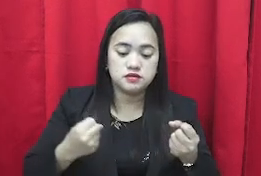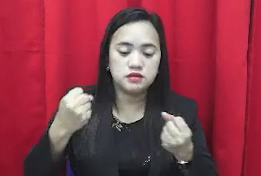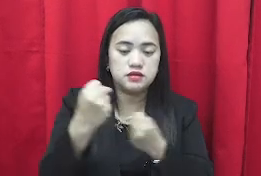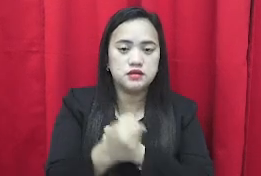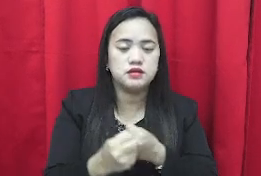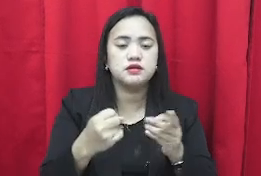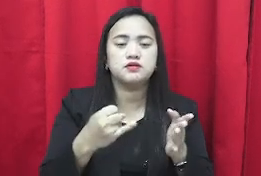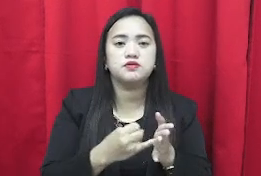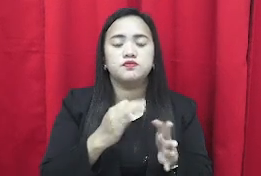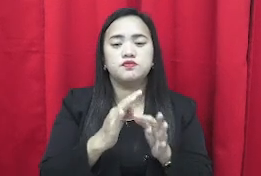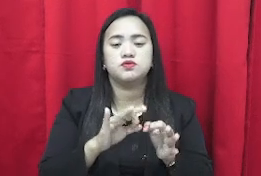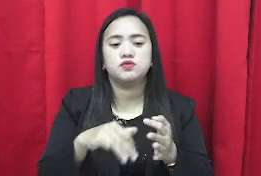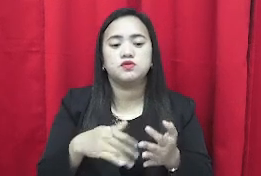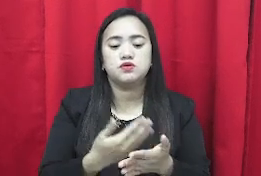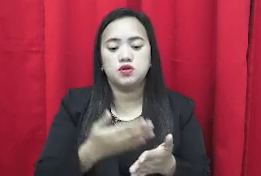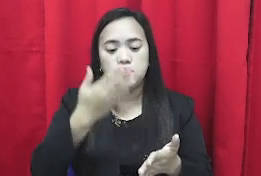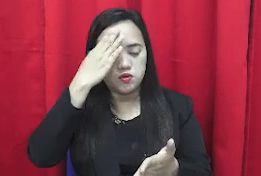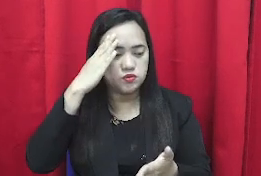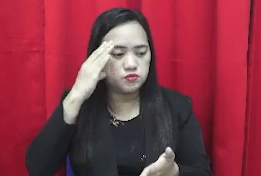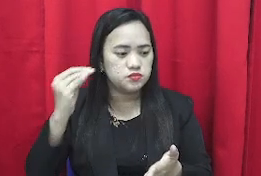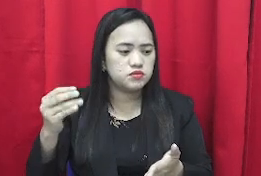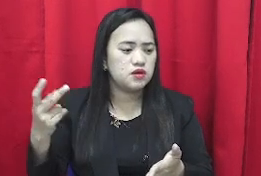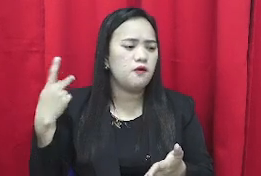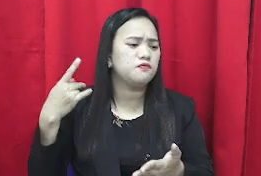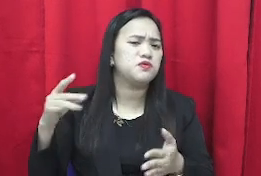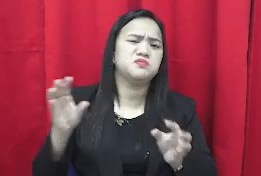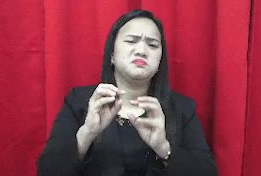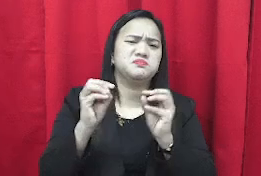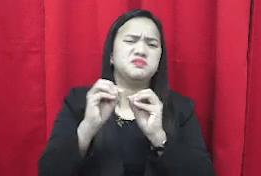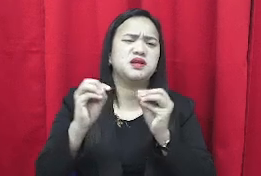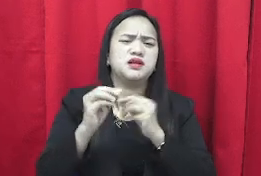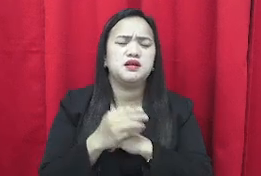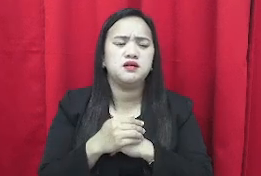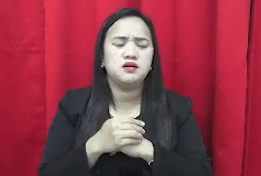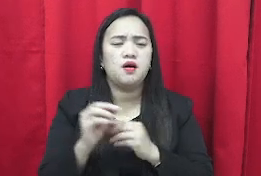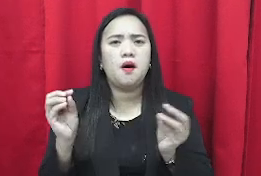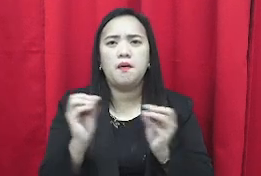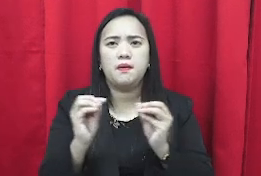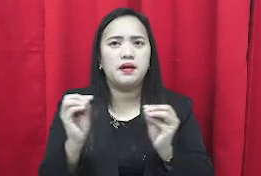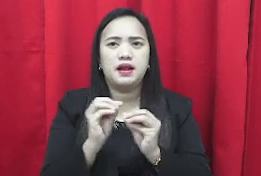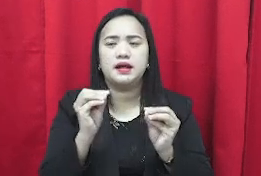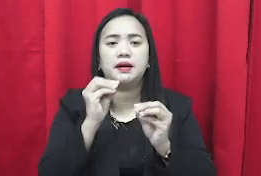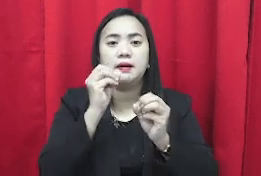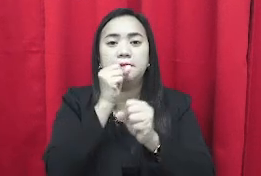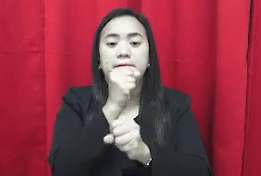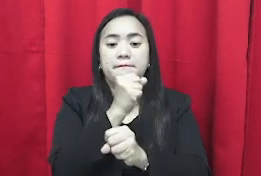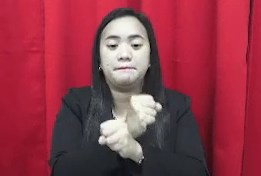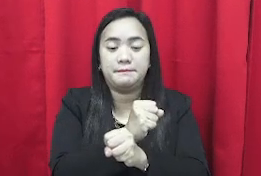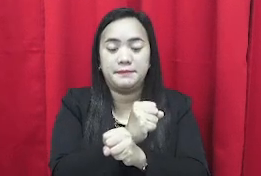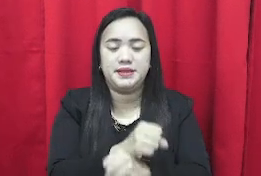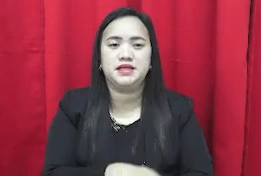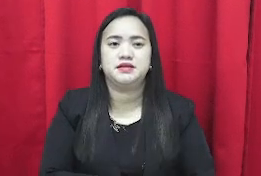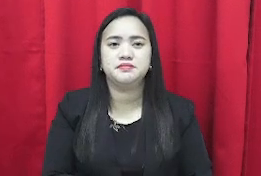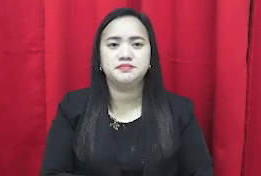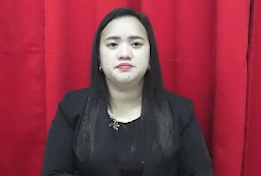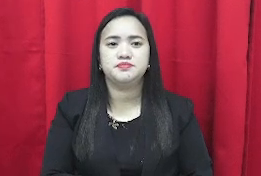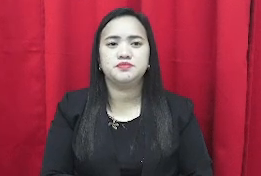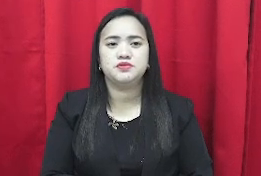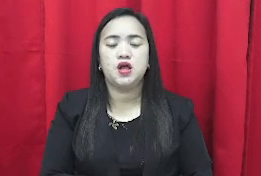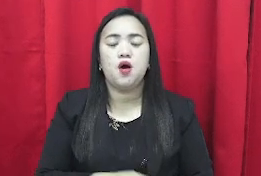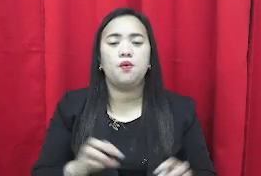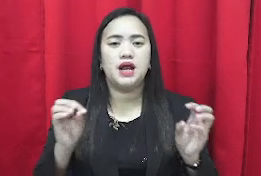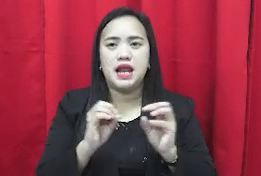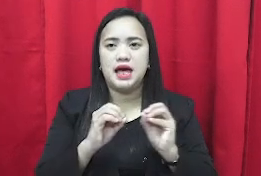kung Masanay ka na sa sa hirap Wala ng mahirap ' ba sir Rudy May mahirap pa ba sa taong sanay sa hirap